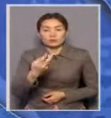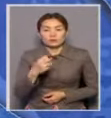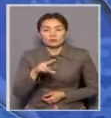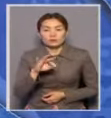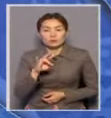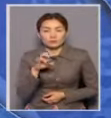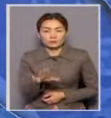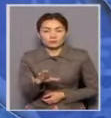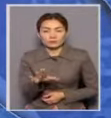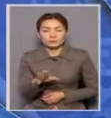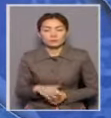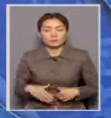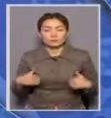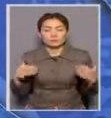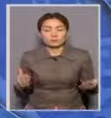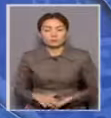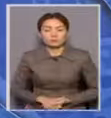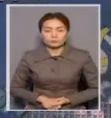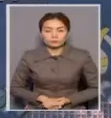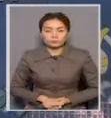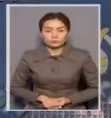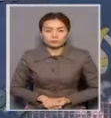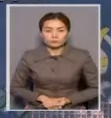атынан шын жүректен құттықтаймын.